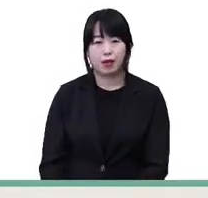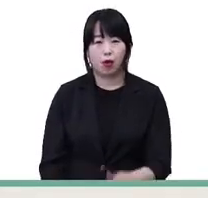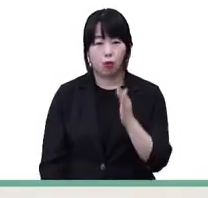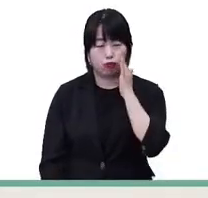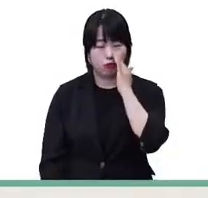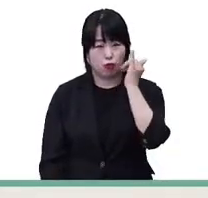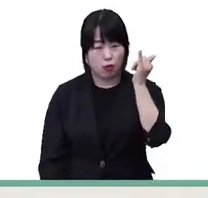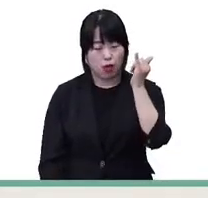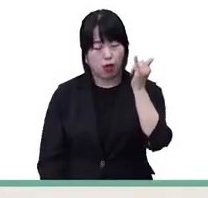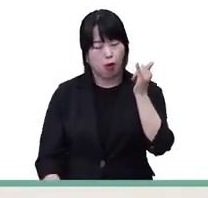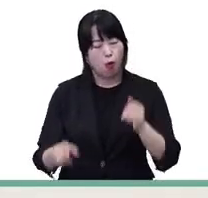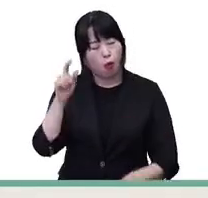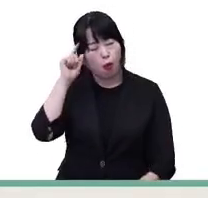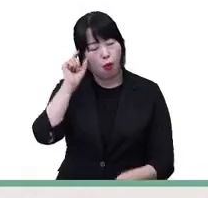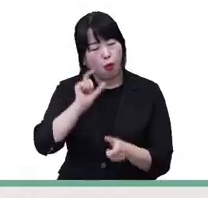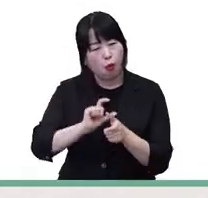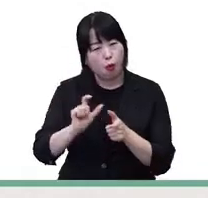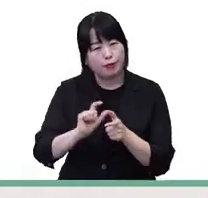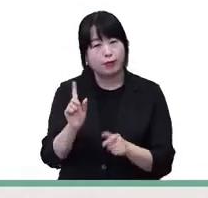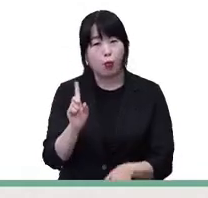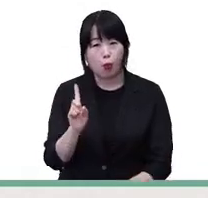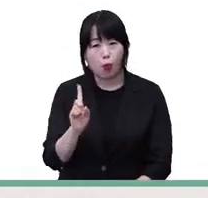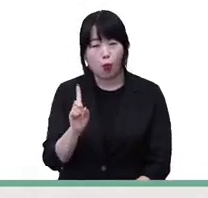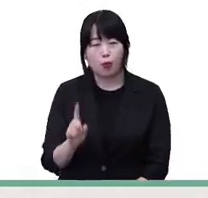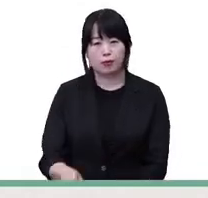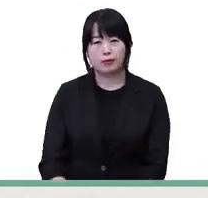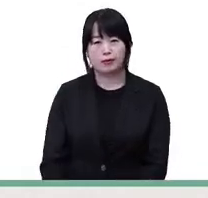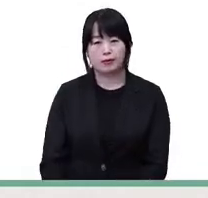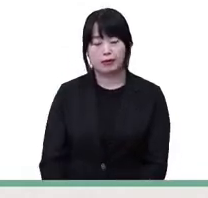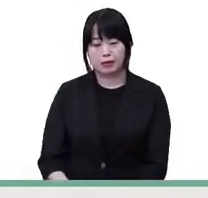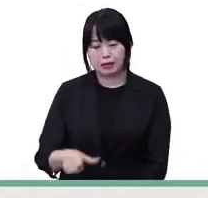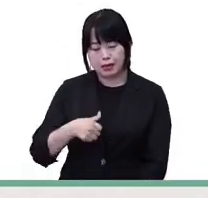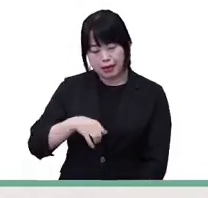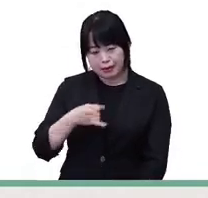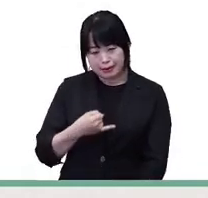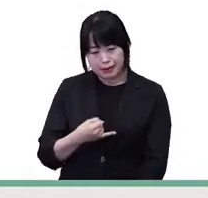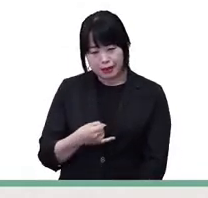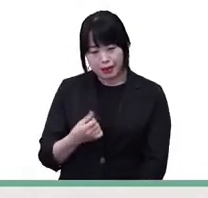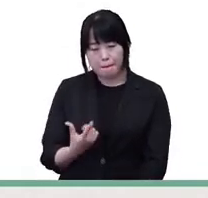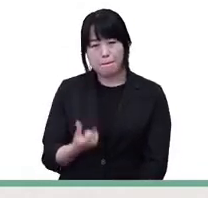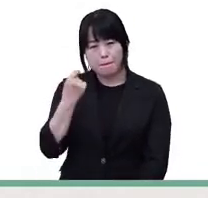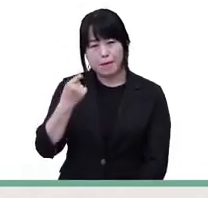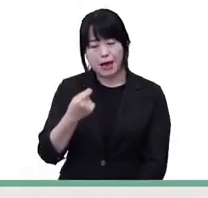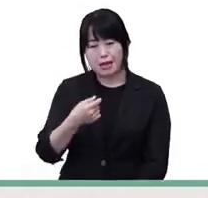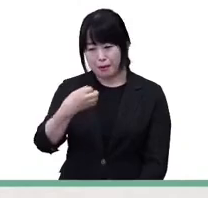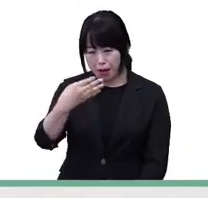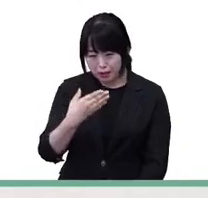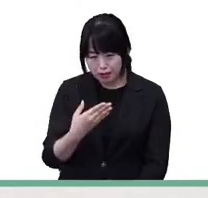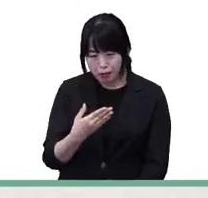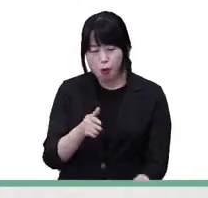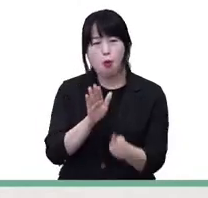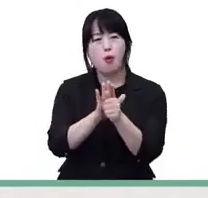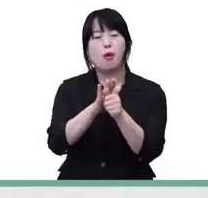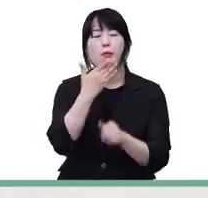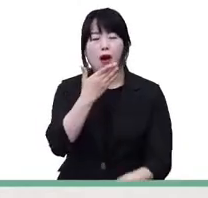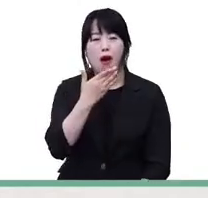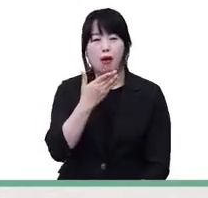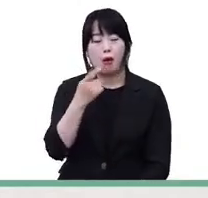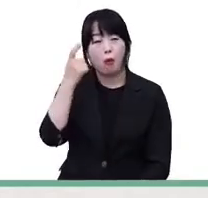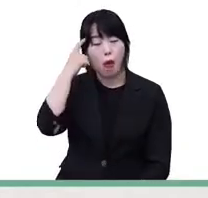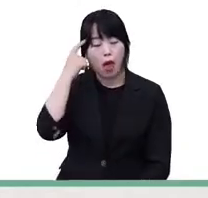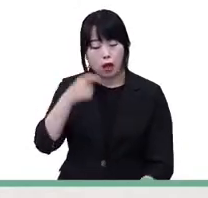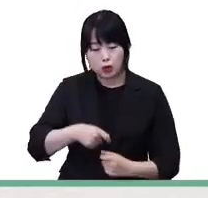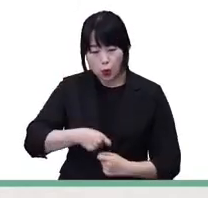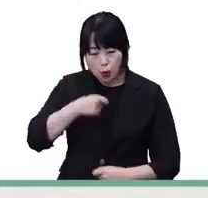부모님들이 고민하시는 게 그런 겁니다. 아이가 진작 말했으면 내가 도와줬을 텐데 왜 솔직하게 말하지